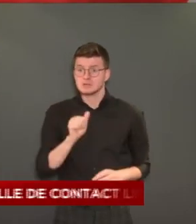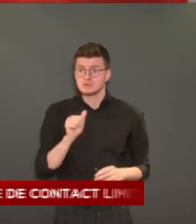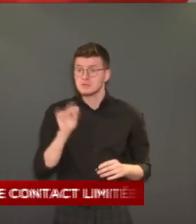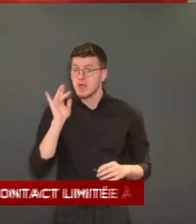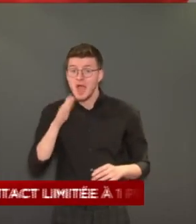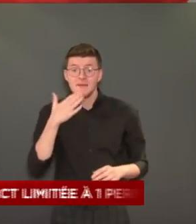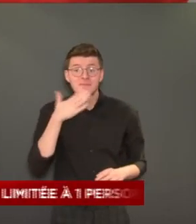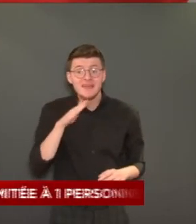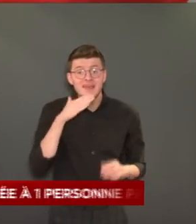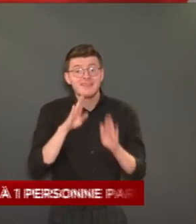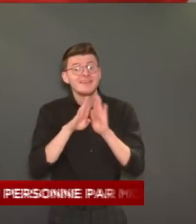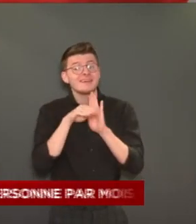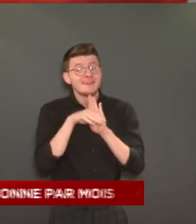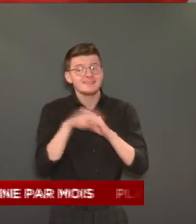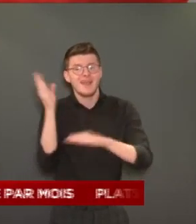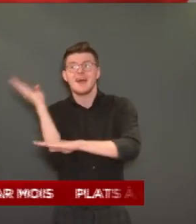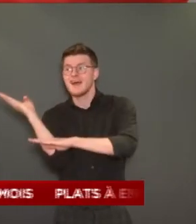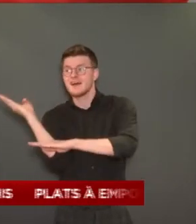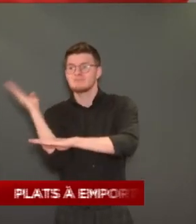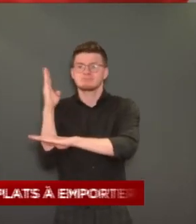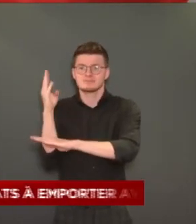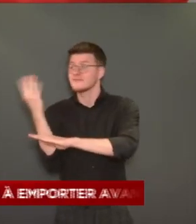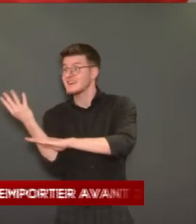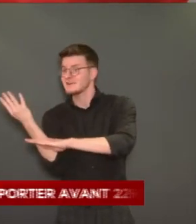que la situation va s'améliorer, eh bien,